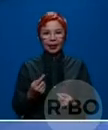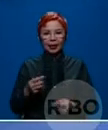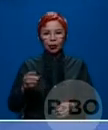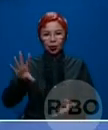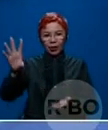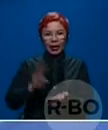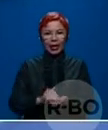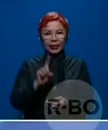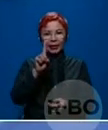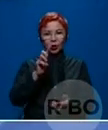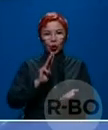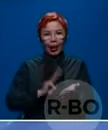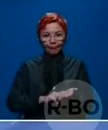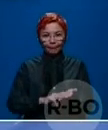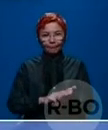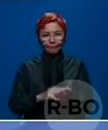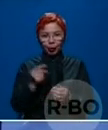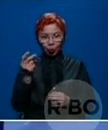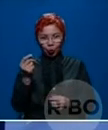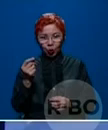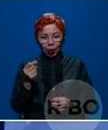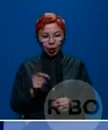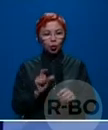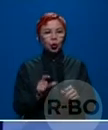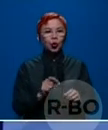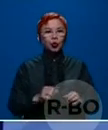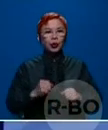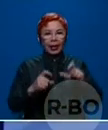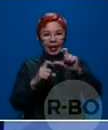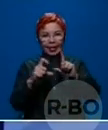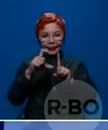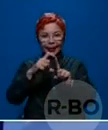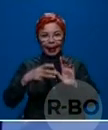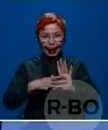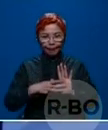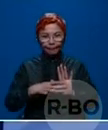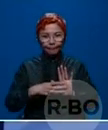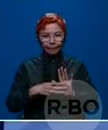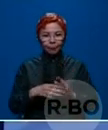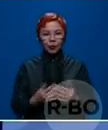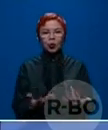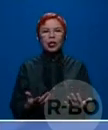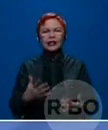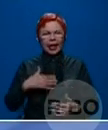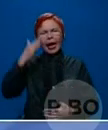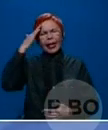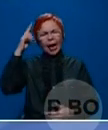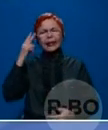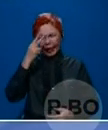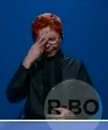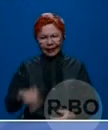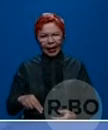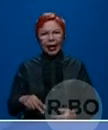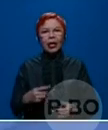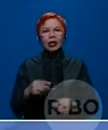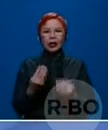RW bisa dibayangkan kalau ini dimanfaatkan untuk pemberdayaan masyarakat maka saya hampir yakin bahwa masyarakat Jakarta makin